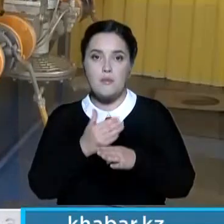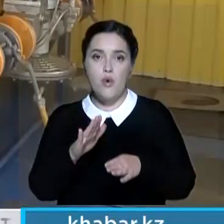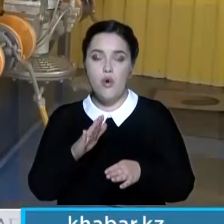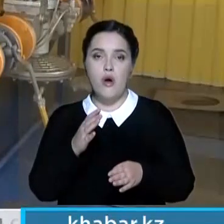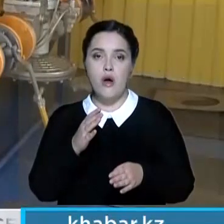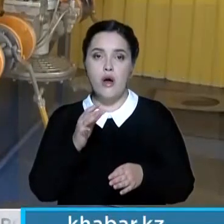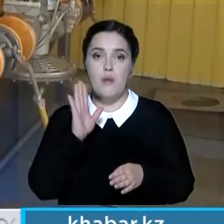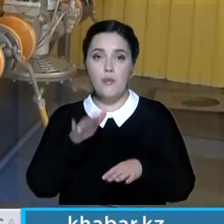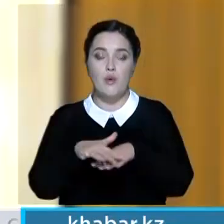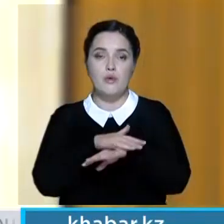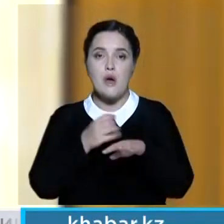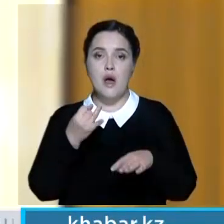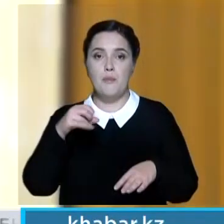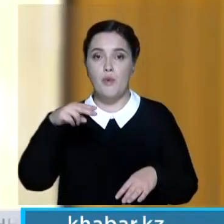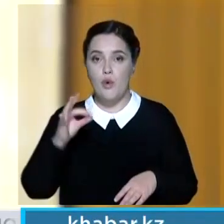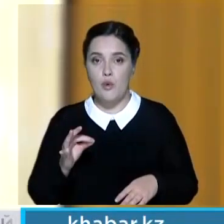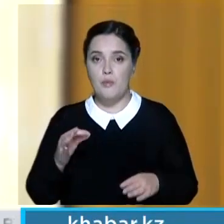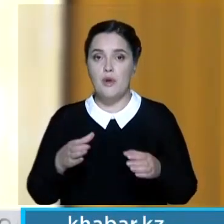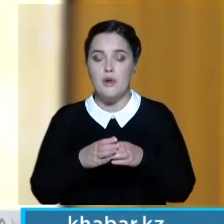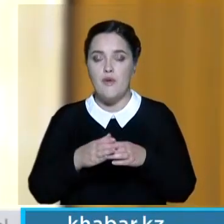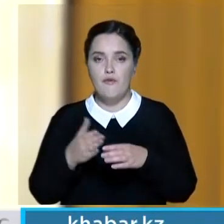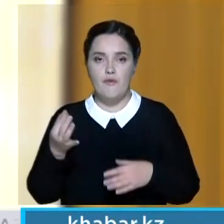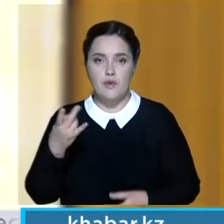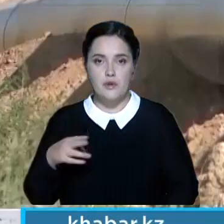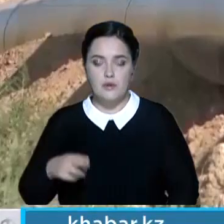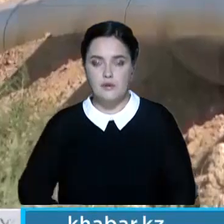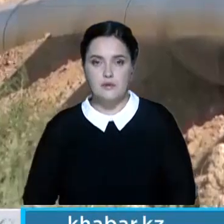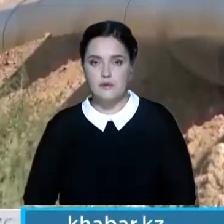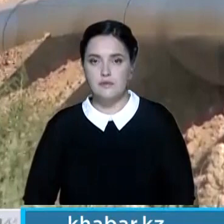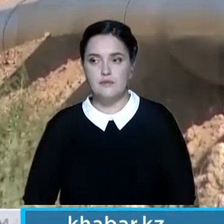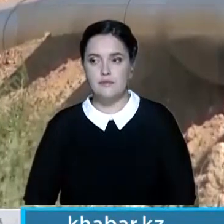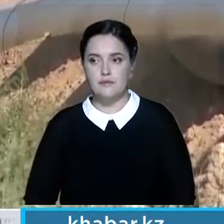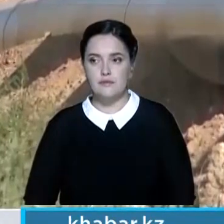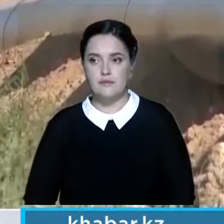активов и проведению народного IPO компаний фонда.